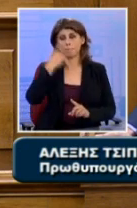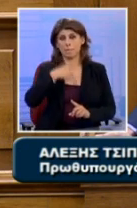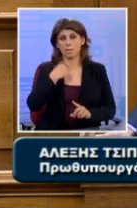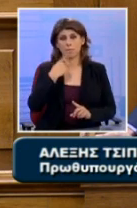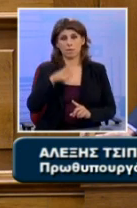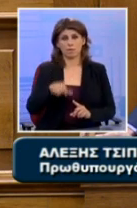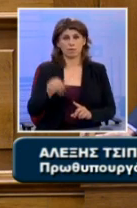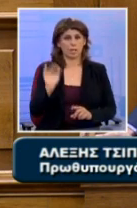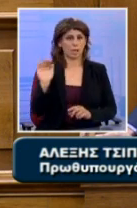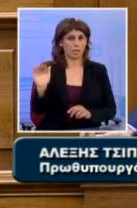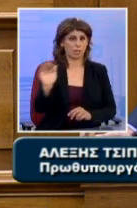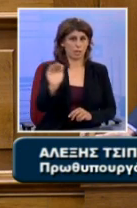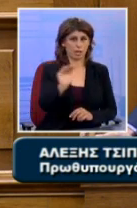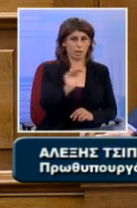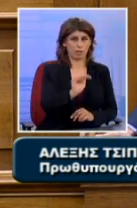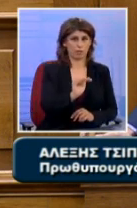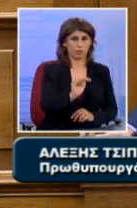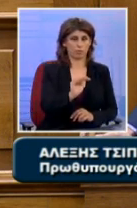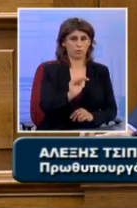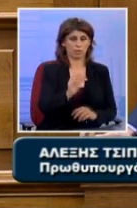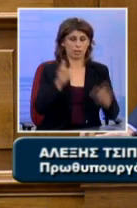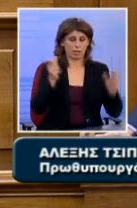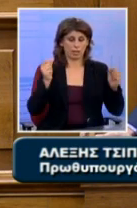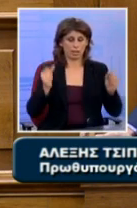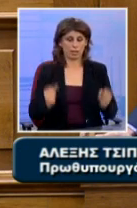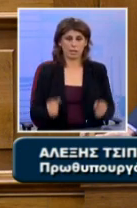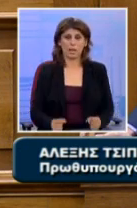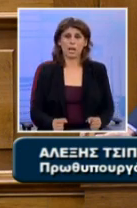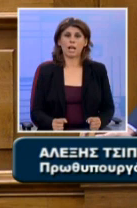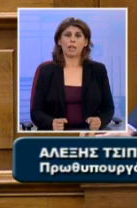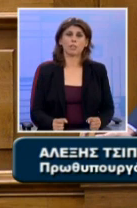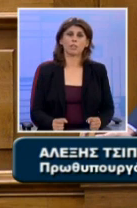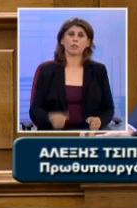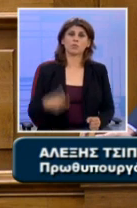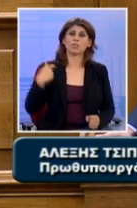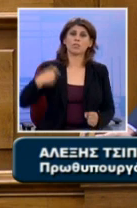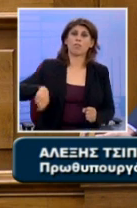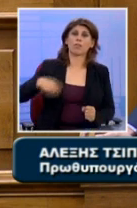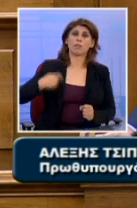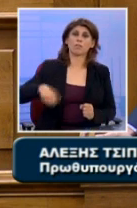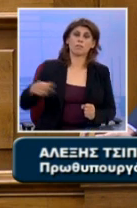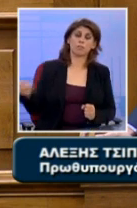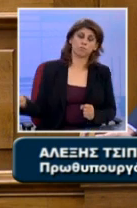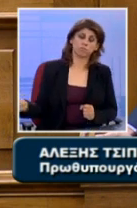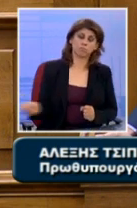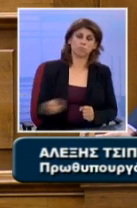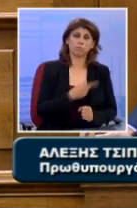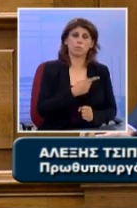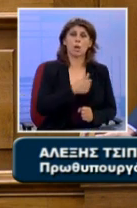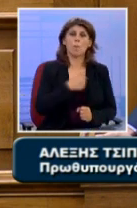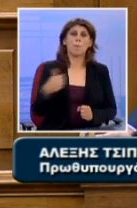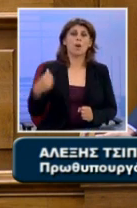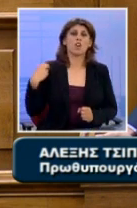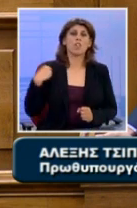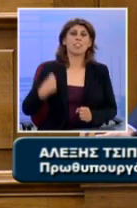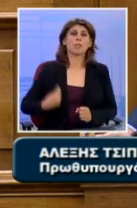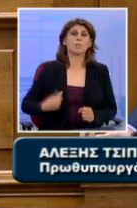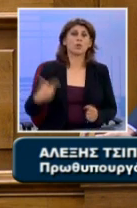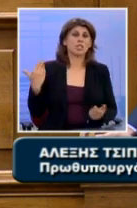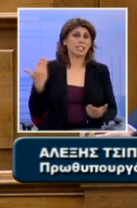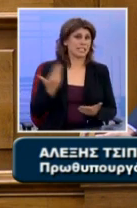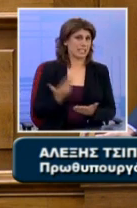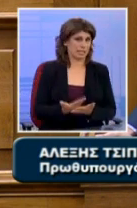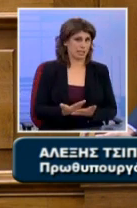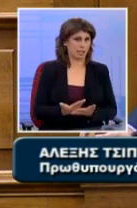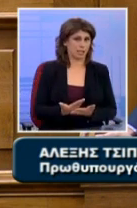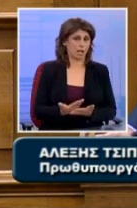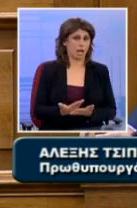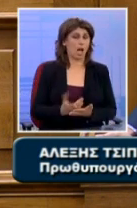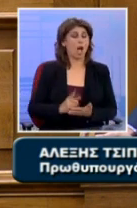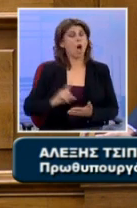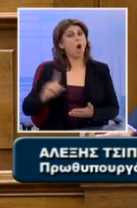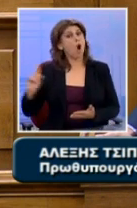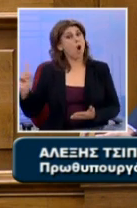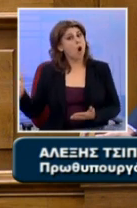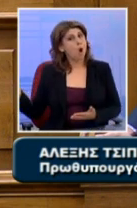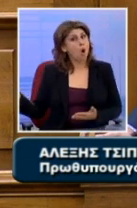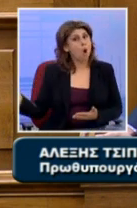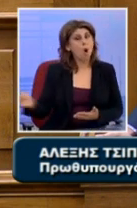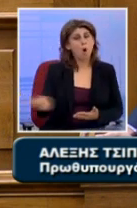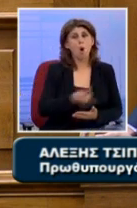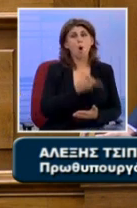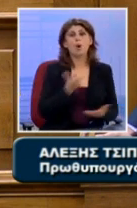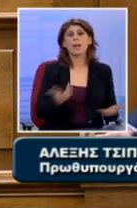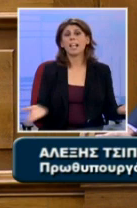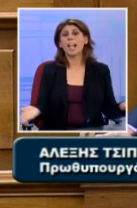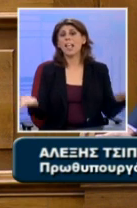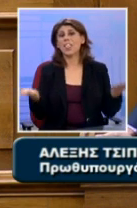οποία θα κληθούν να καθίσουν στον πάγκο της δικαιοσύνης. Απλά ζήτησα δημόσια και το επαναλαμβάνω, όλοι όσοι